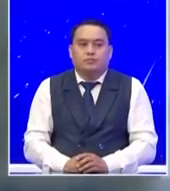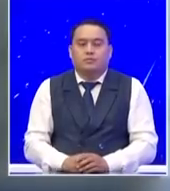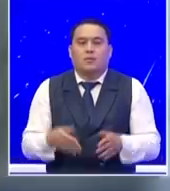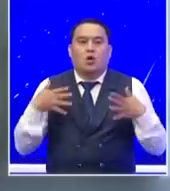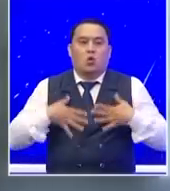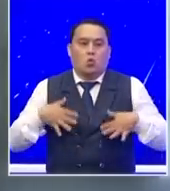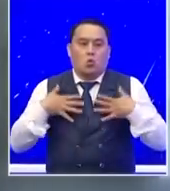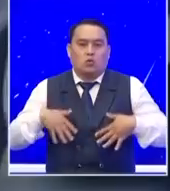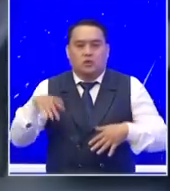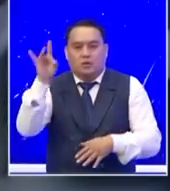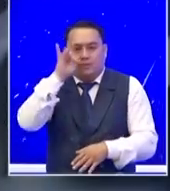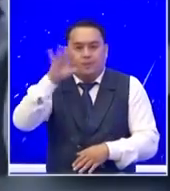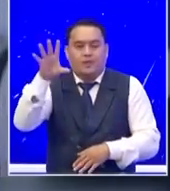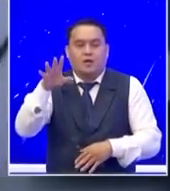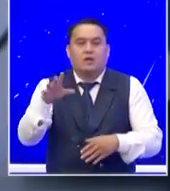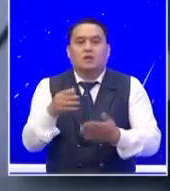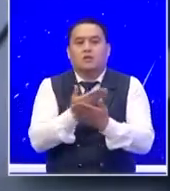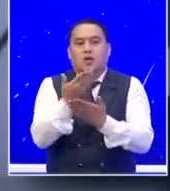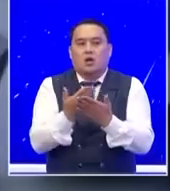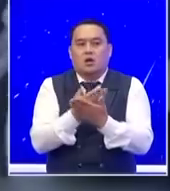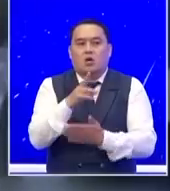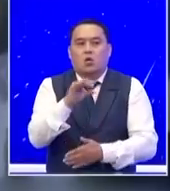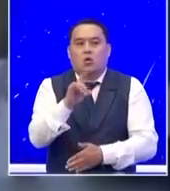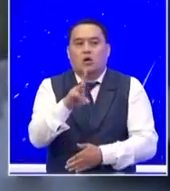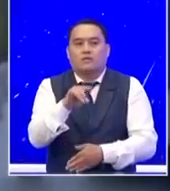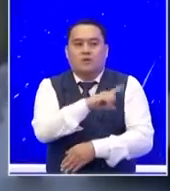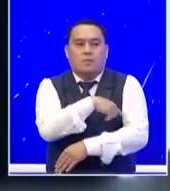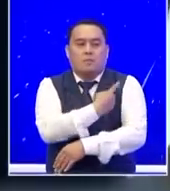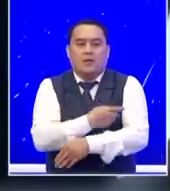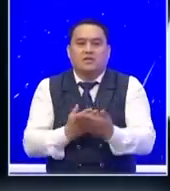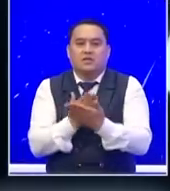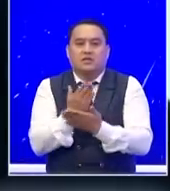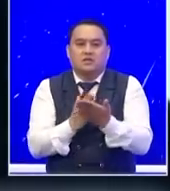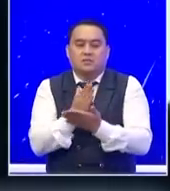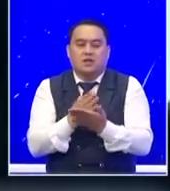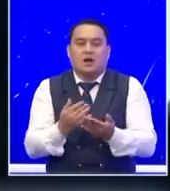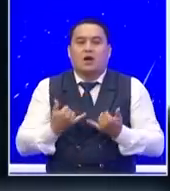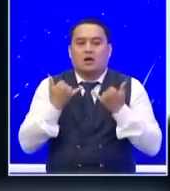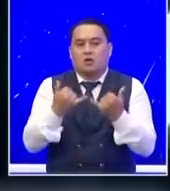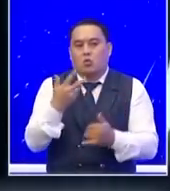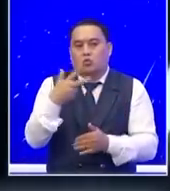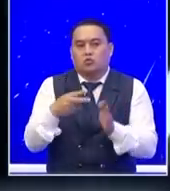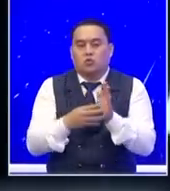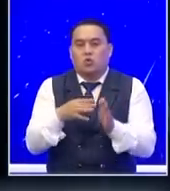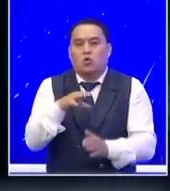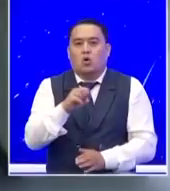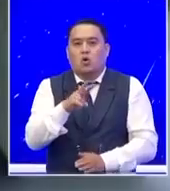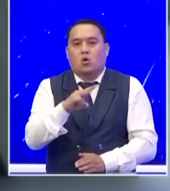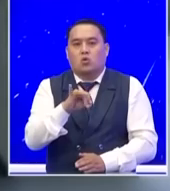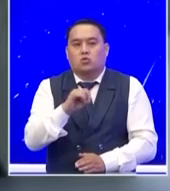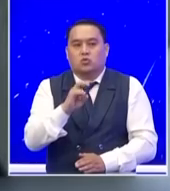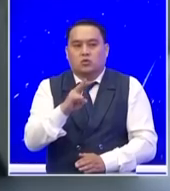Грузиялық танымал суретші кезекті туындысын коронавируспен күресіп жатқан медицина қызметкерлеріне арнады. 34 жастағы Георгий